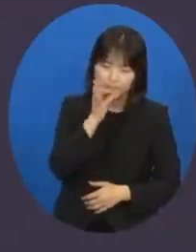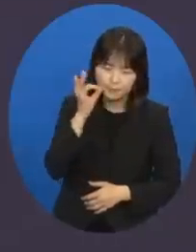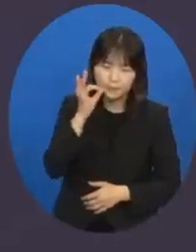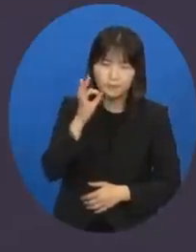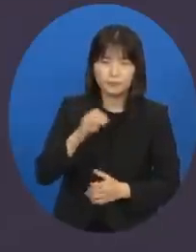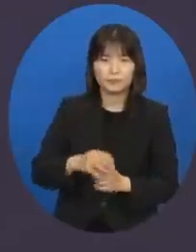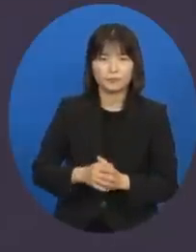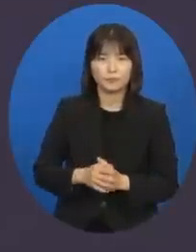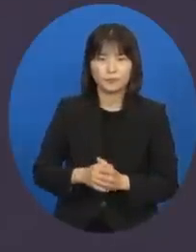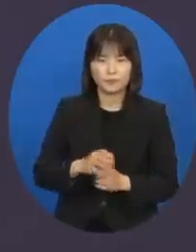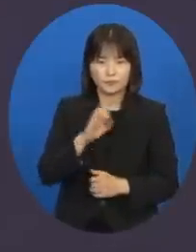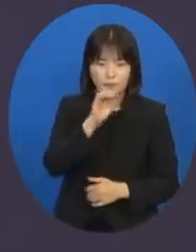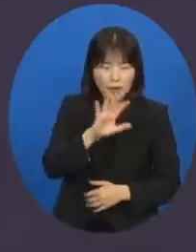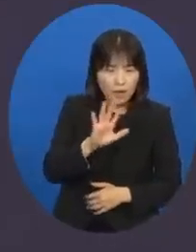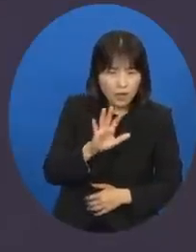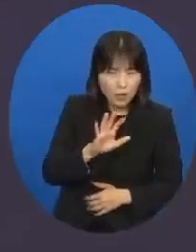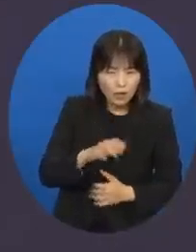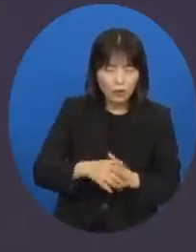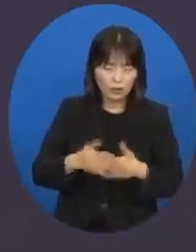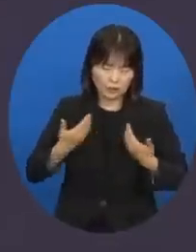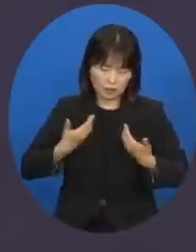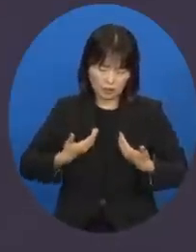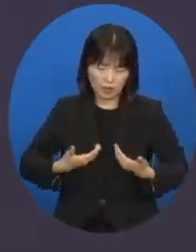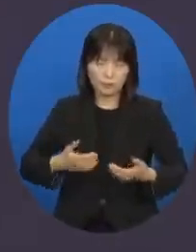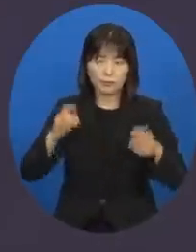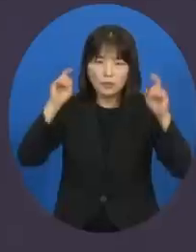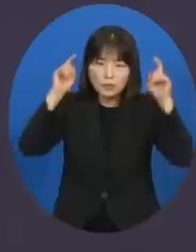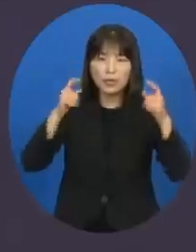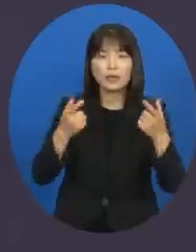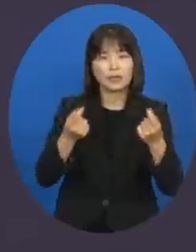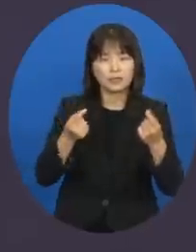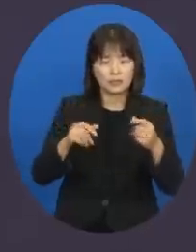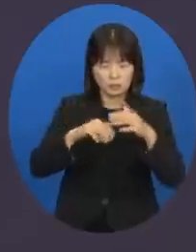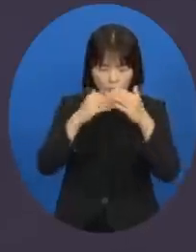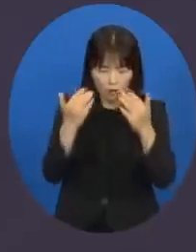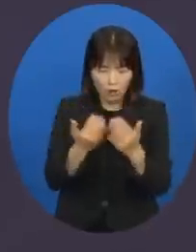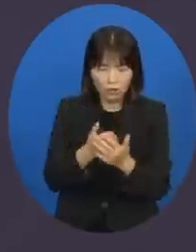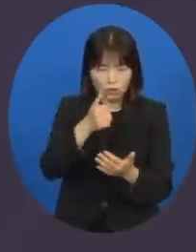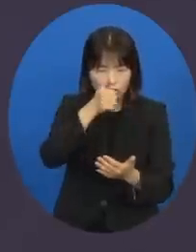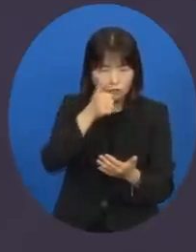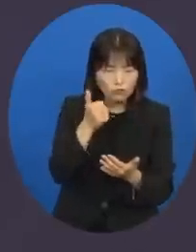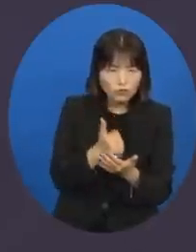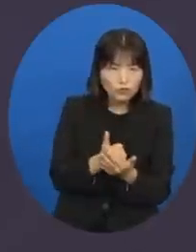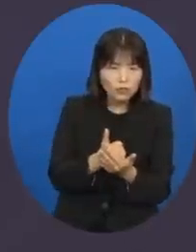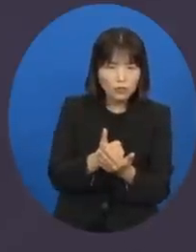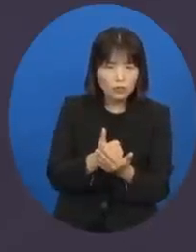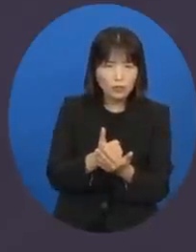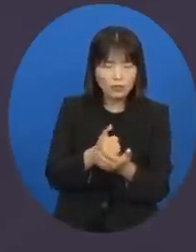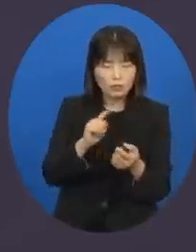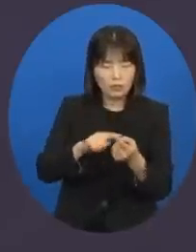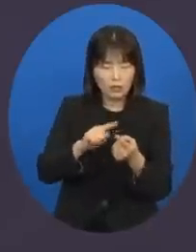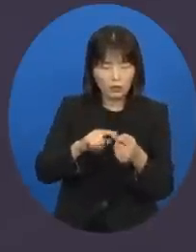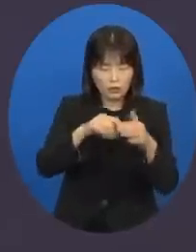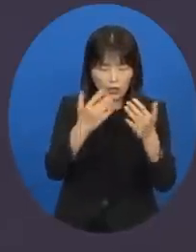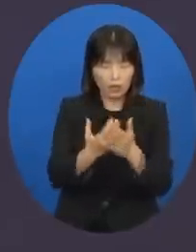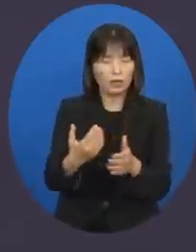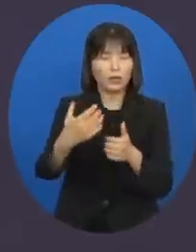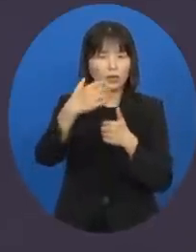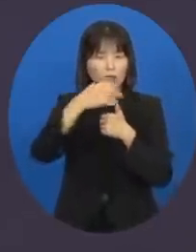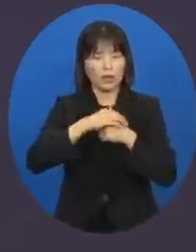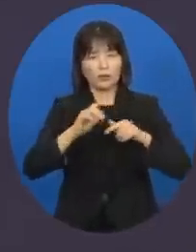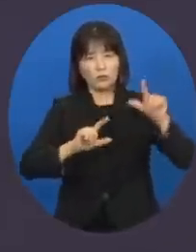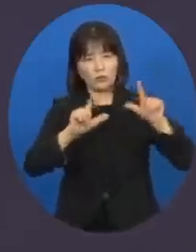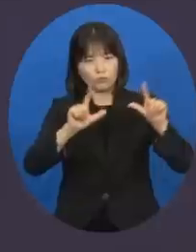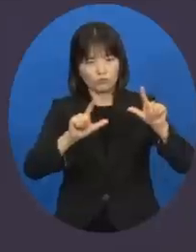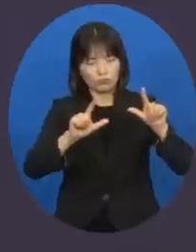않고 잠잠한 양 같은 그 모든 그래서 죄악과 비방을 그대로 당하고 있는 모습 결코 상식적이지